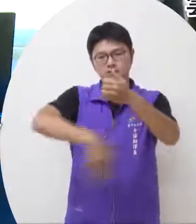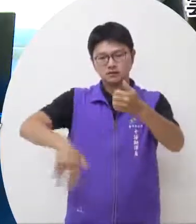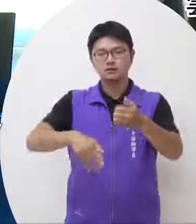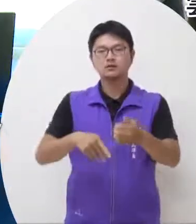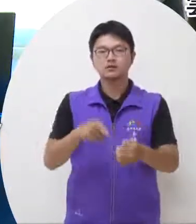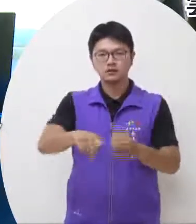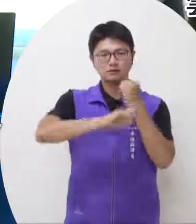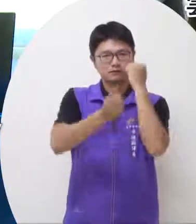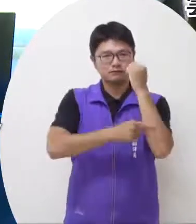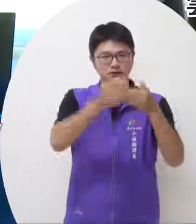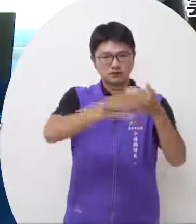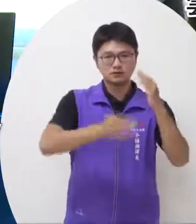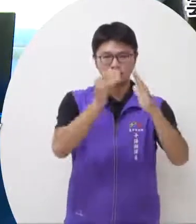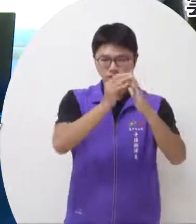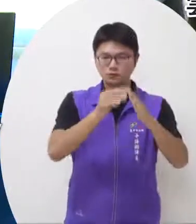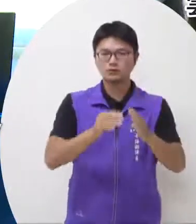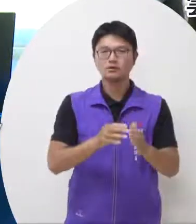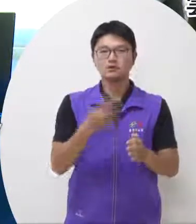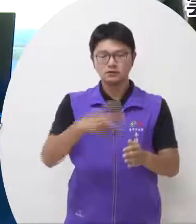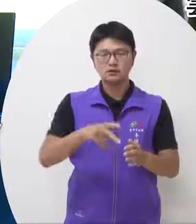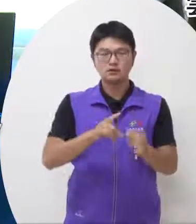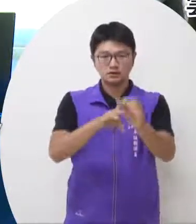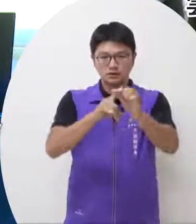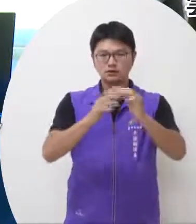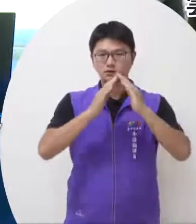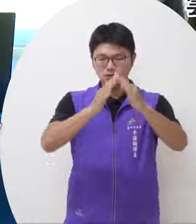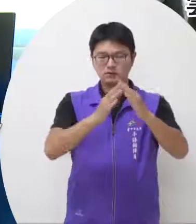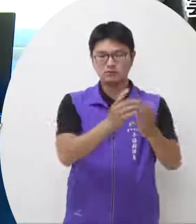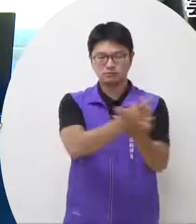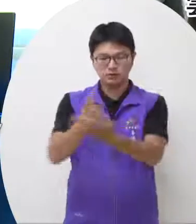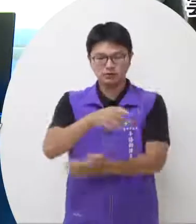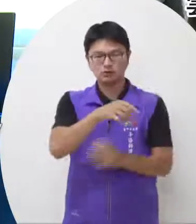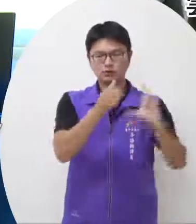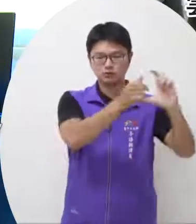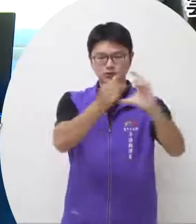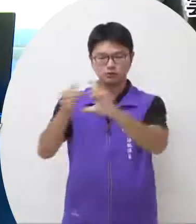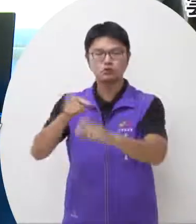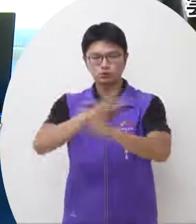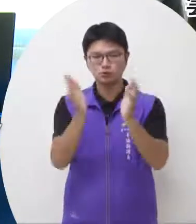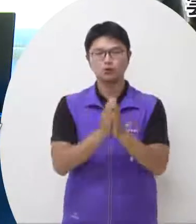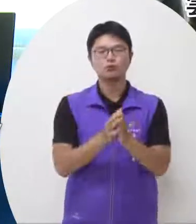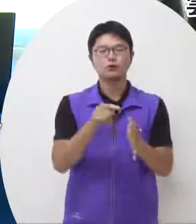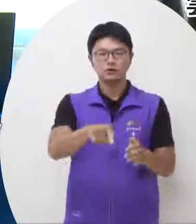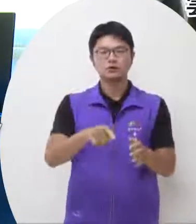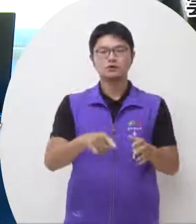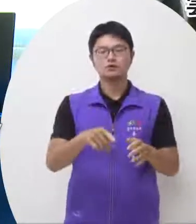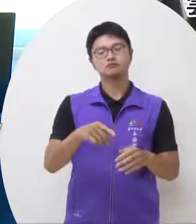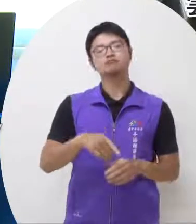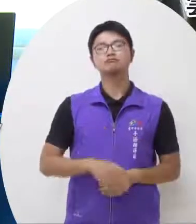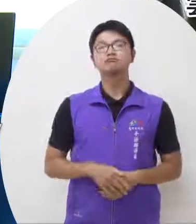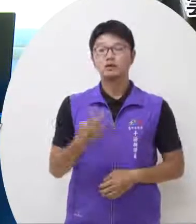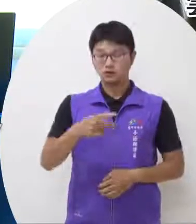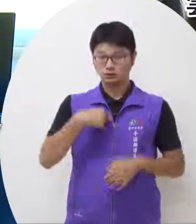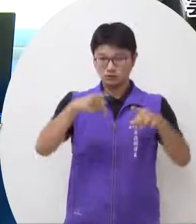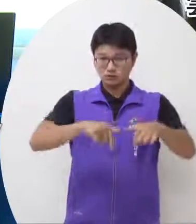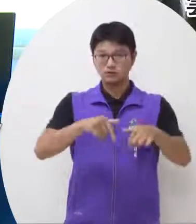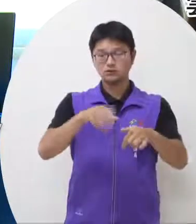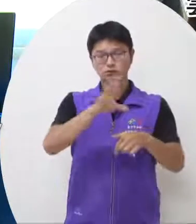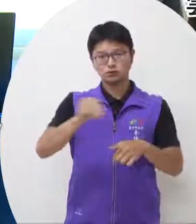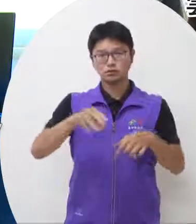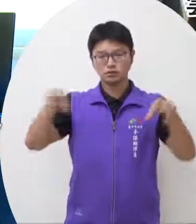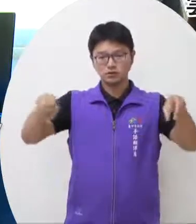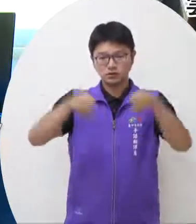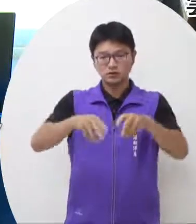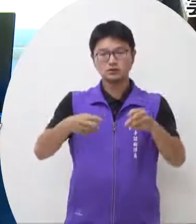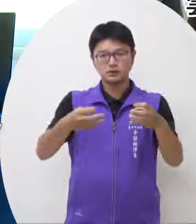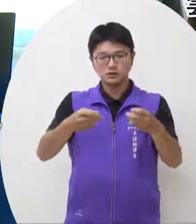过法制局啊，那后来推广到全台中市各个区啊。那西屯的调解业务连续3年也是全国第一啊。那